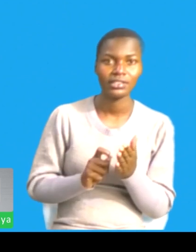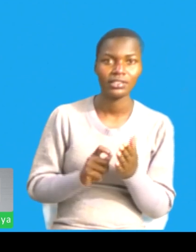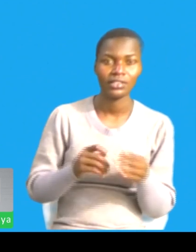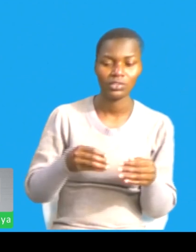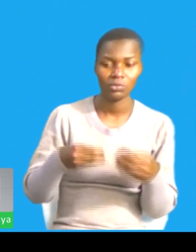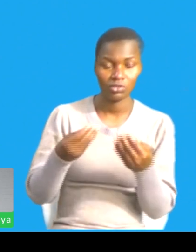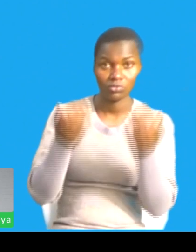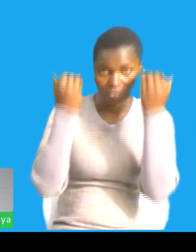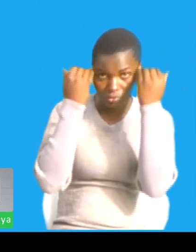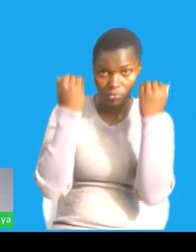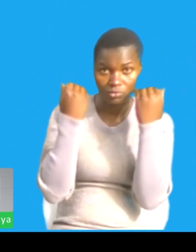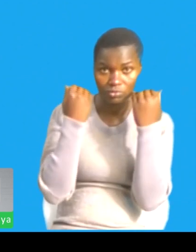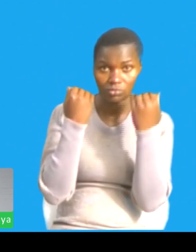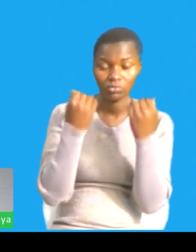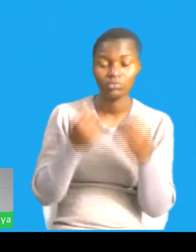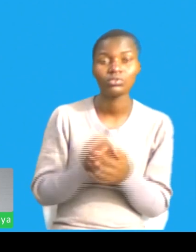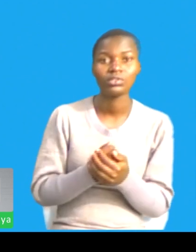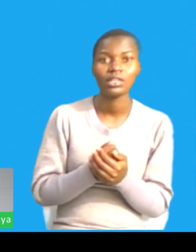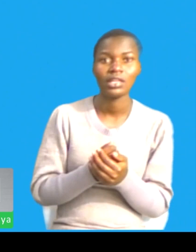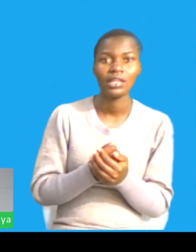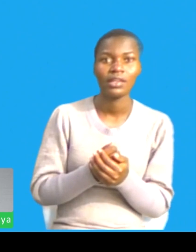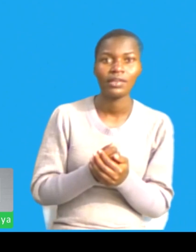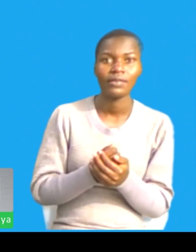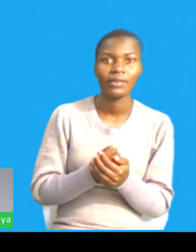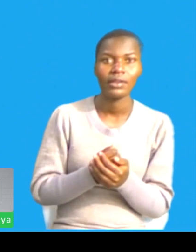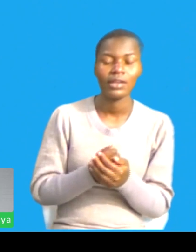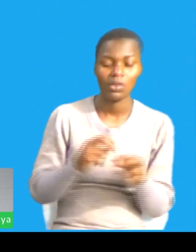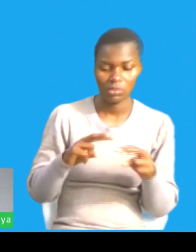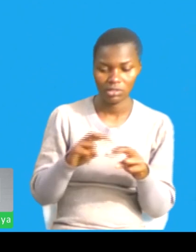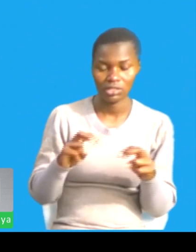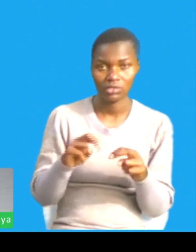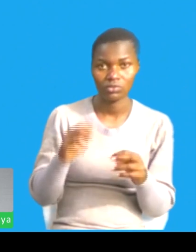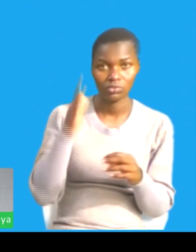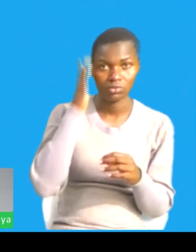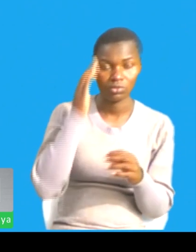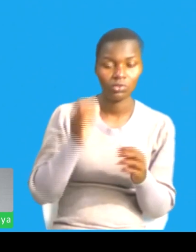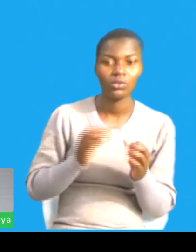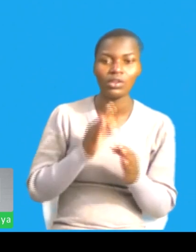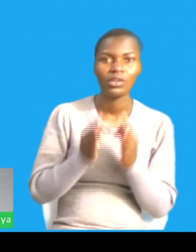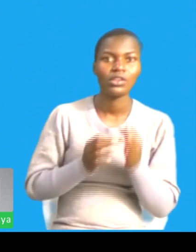tuone kama mswada itatafutwa ya kutoa ushuru kwa